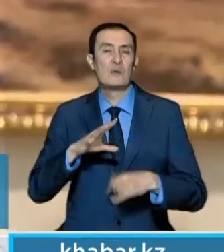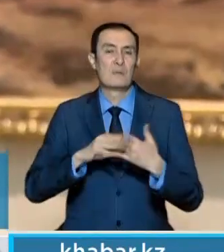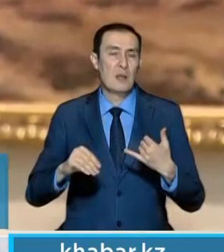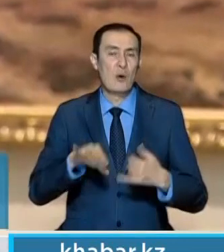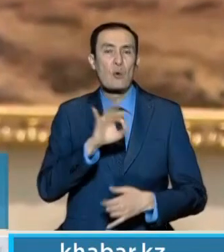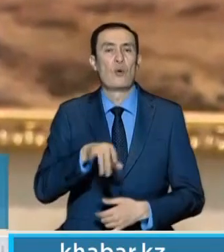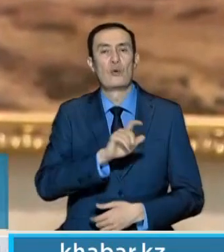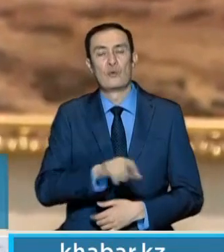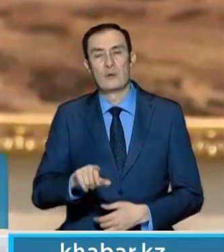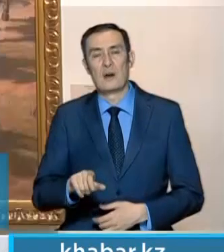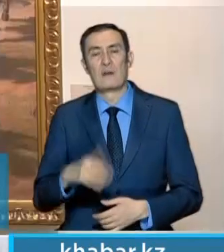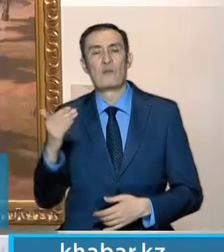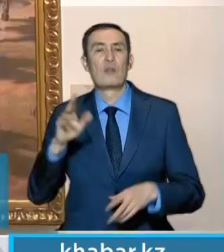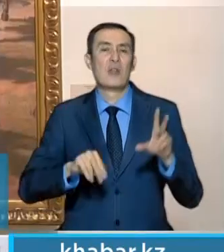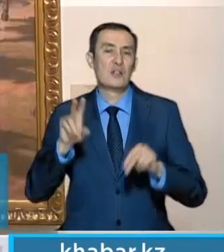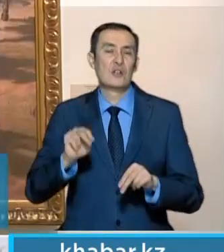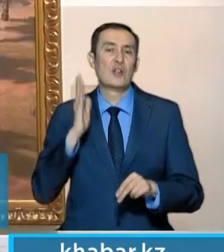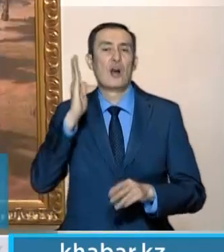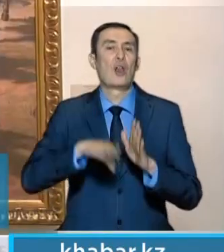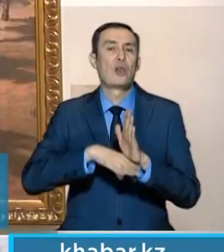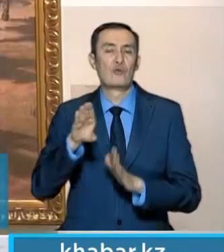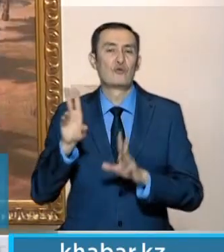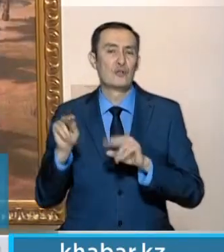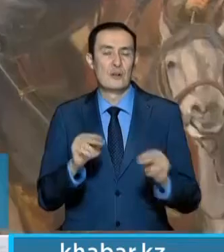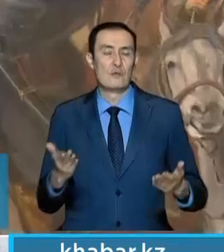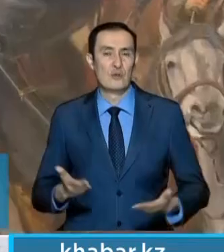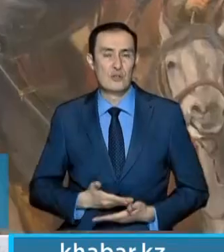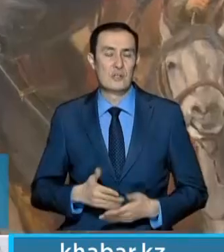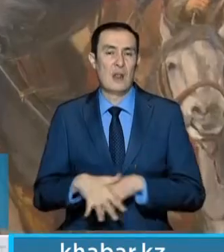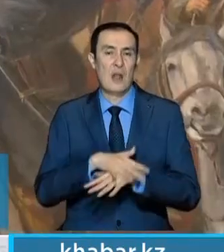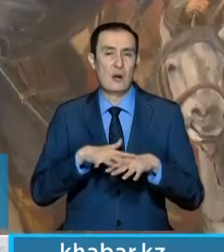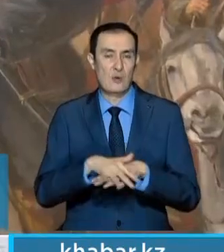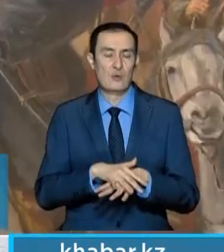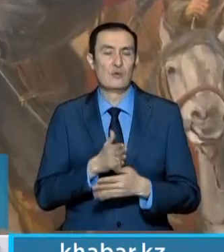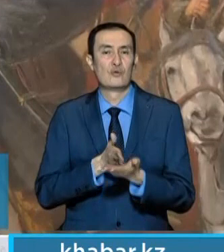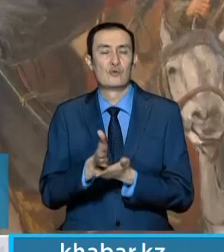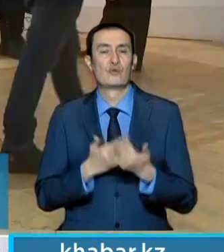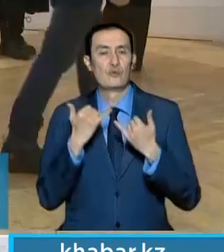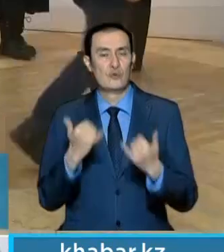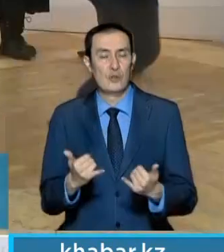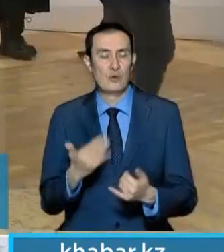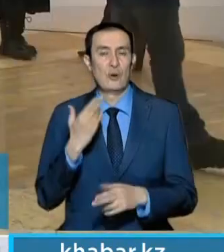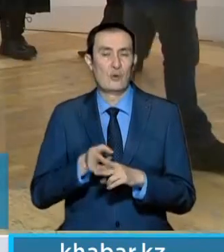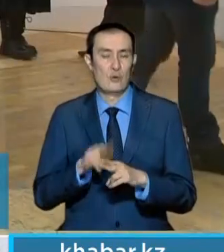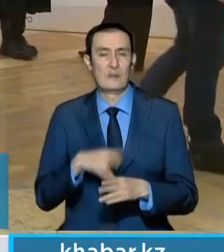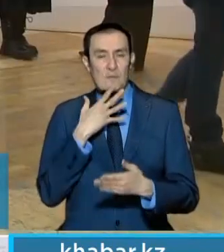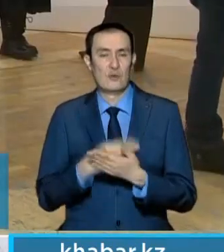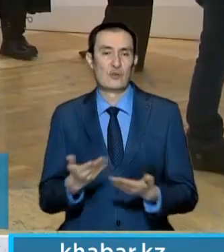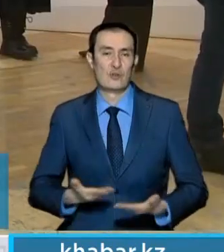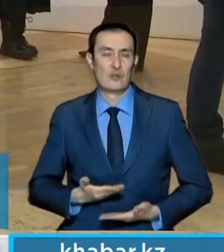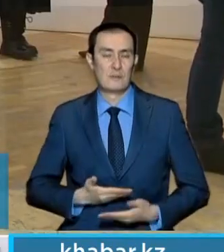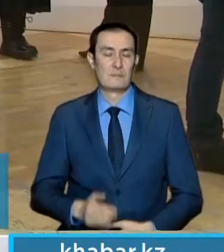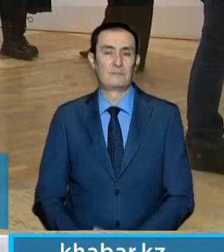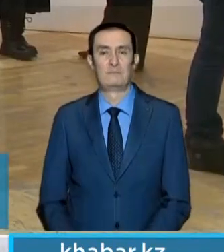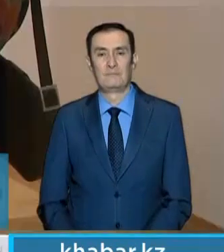людях, выражение его надежды на лучшую и счастливую жизнь своего народа, служение которому он посвятил всего